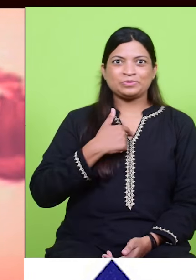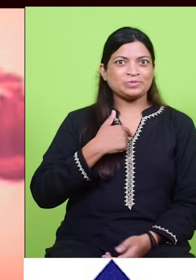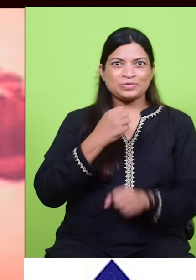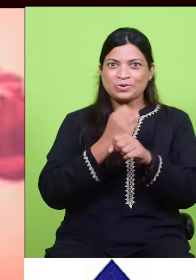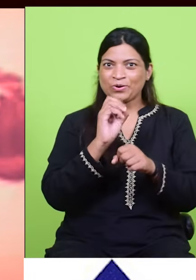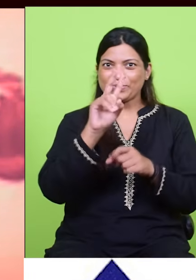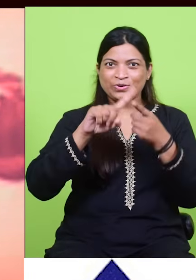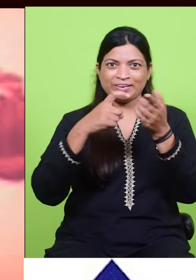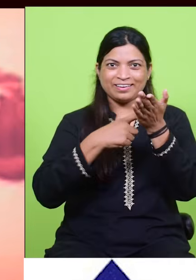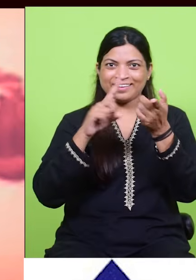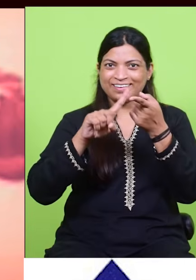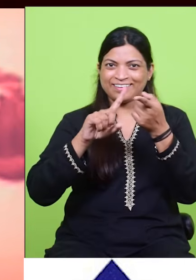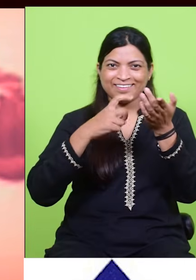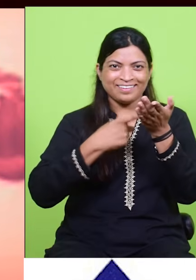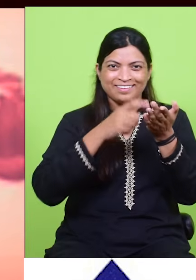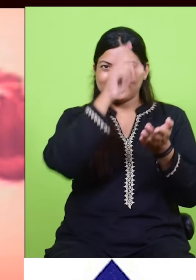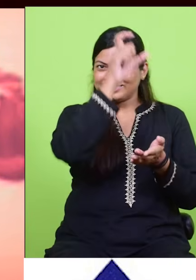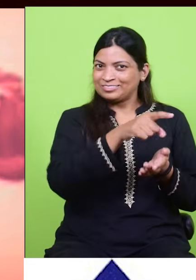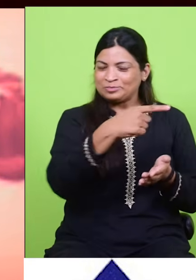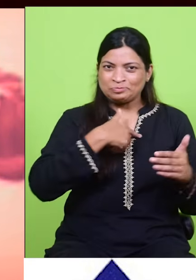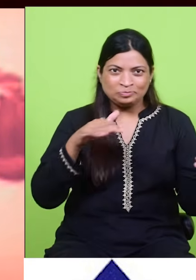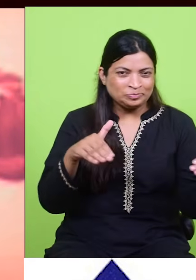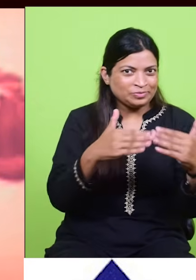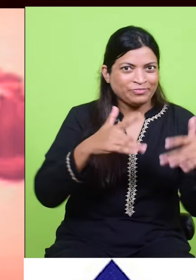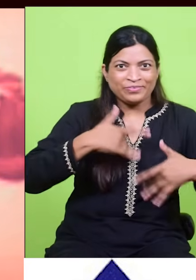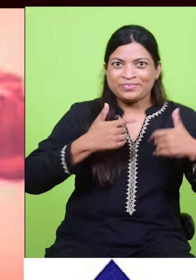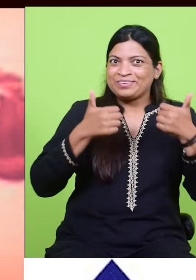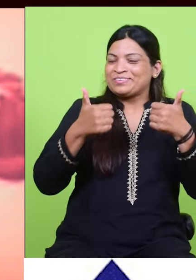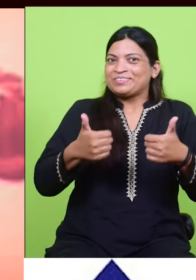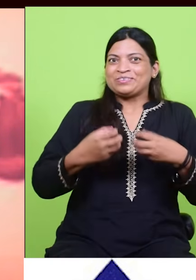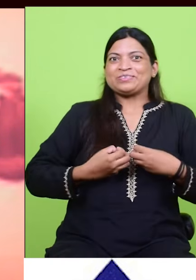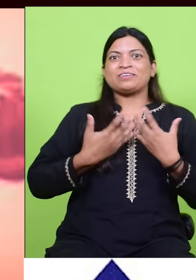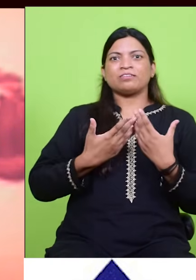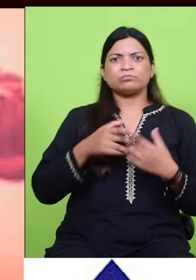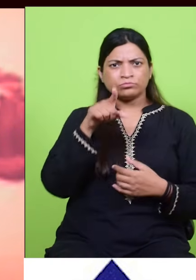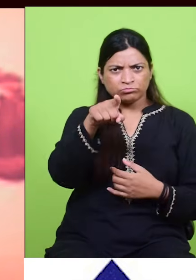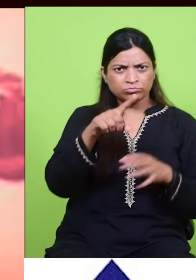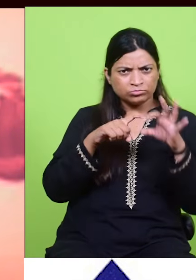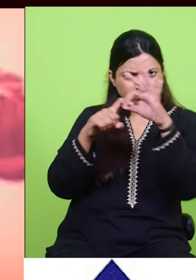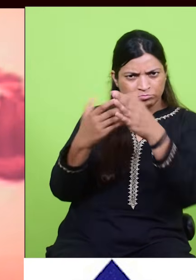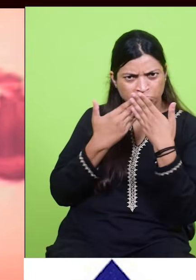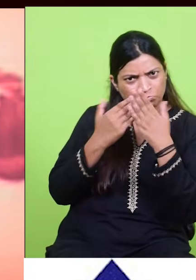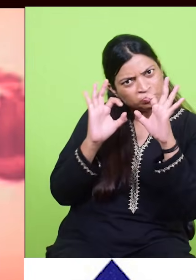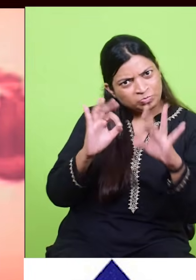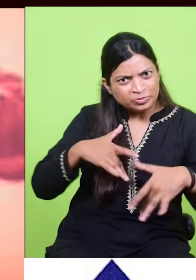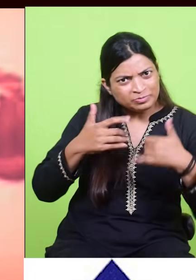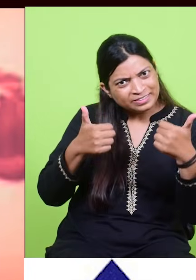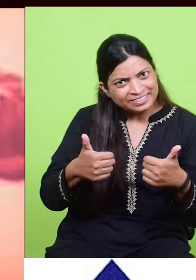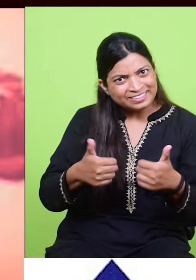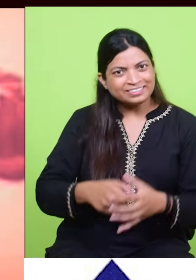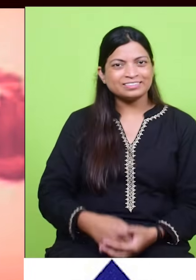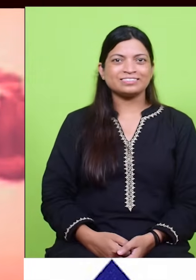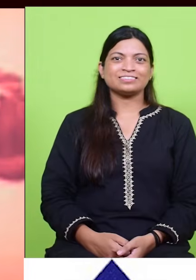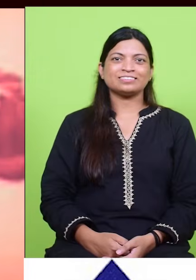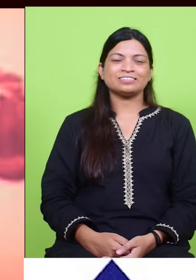लगता है। आगे पढ़ाई को लेकर मैम क्या प्लान्स हैं आपके? फ्यूचर गुरदीप कॉलेज स्टडी वांट